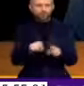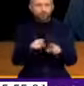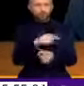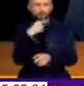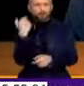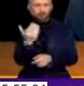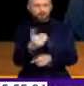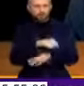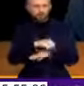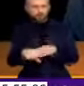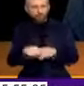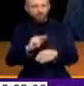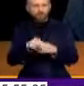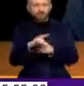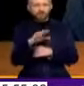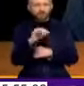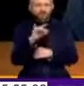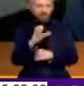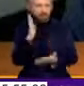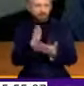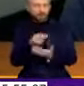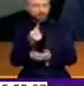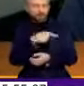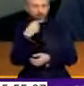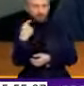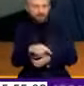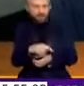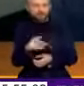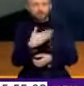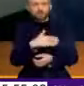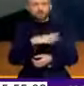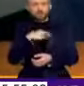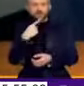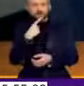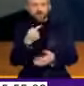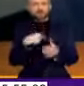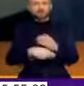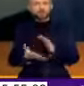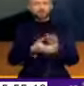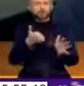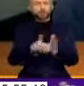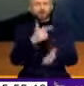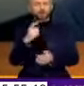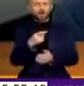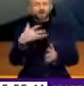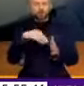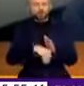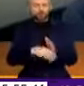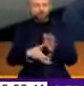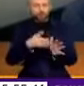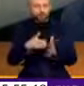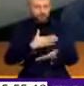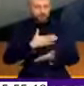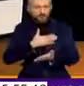російський кордон, чи через реверс, чи напряму купуємо з Росії. І ми казали, що оскільки ми видобуваємо газ внутрішнього видобування